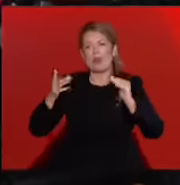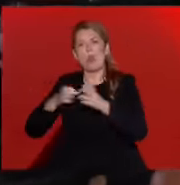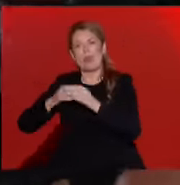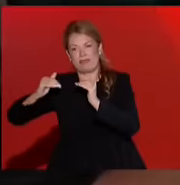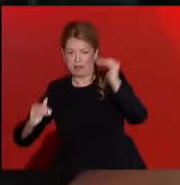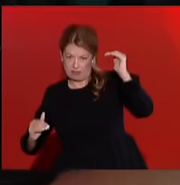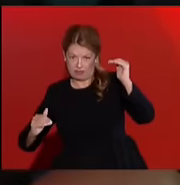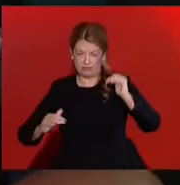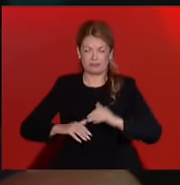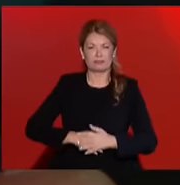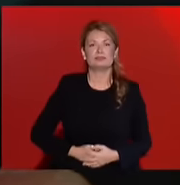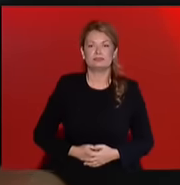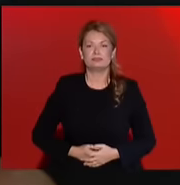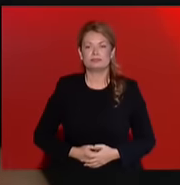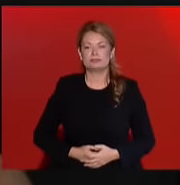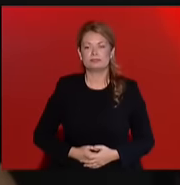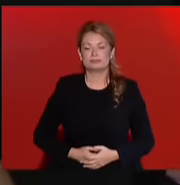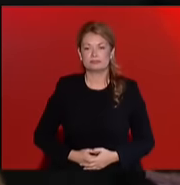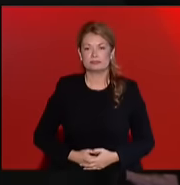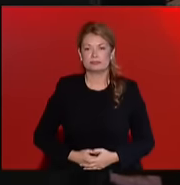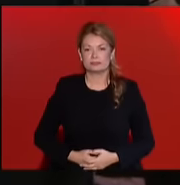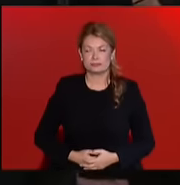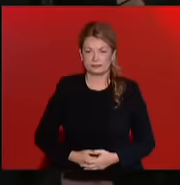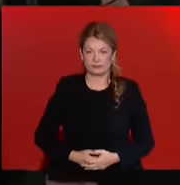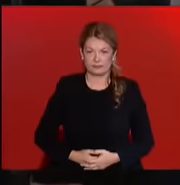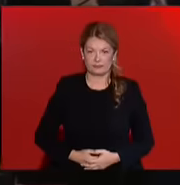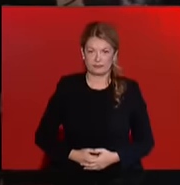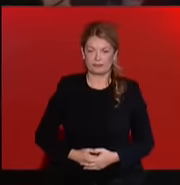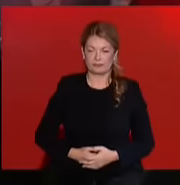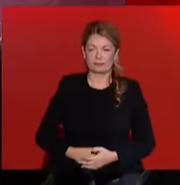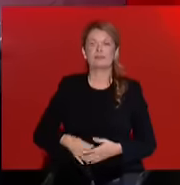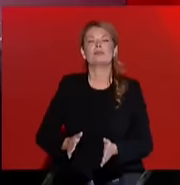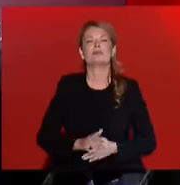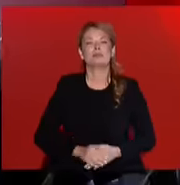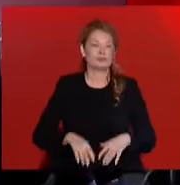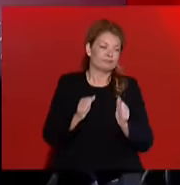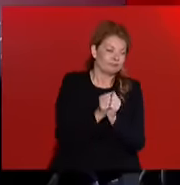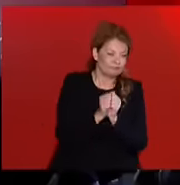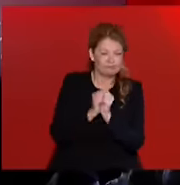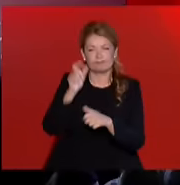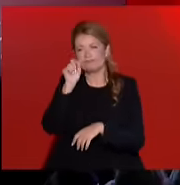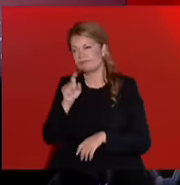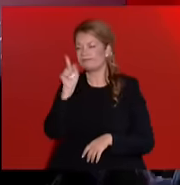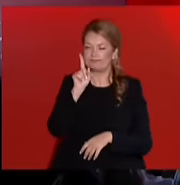σύντροφε παππά έχεις το λόγο συντρόφοι σας και